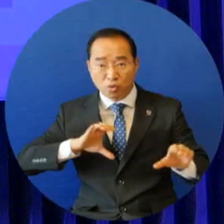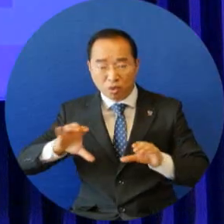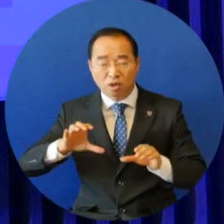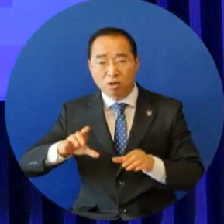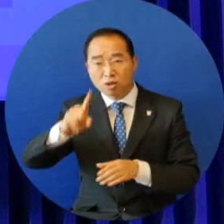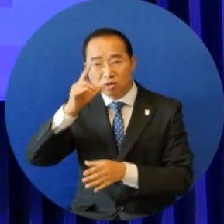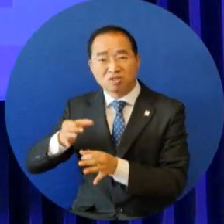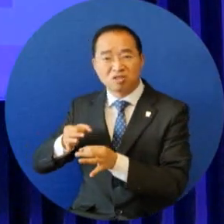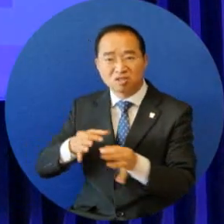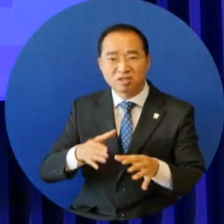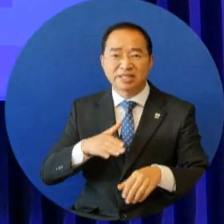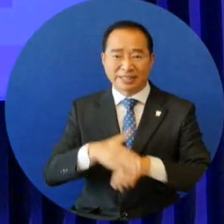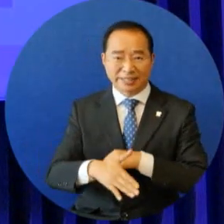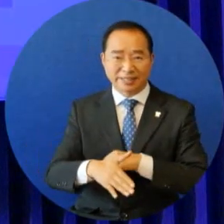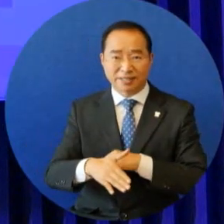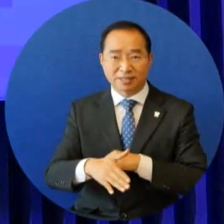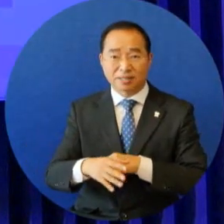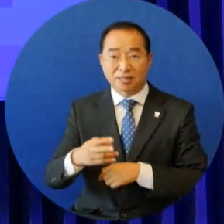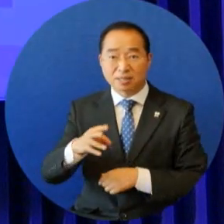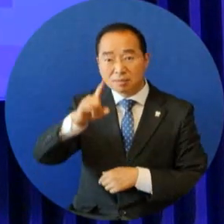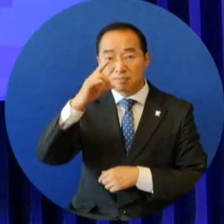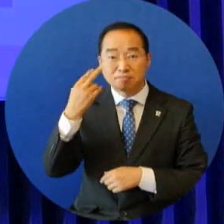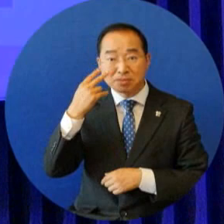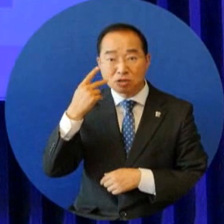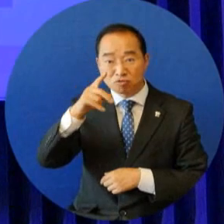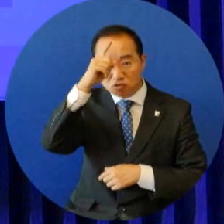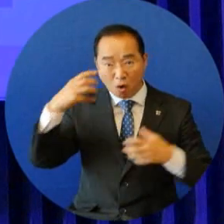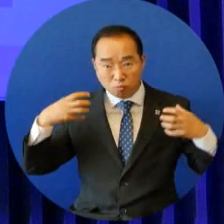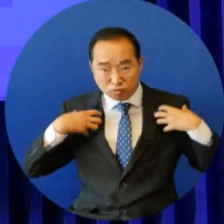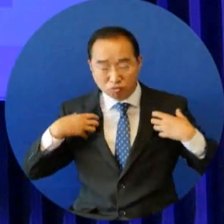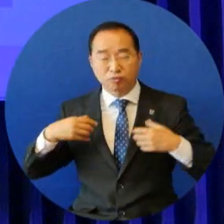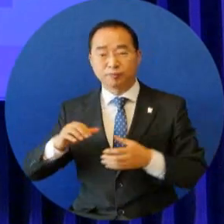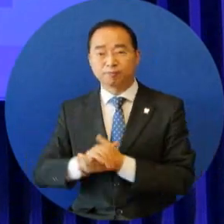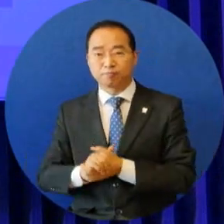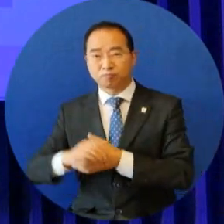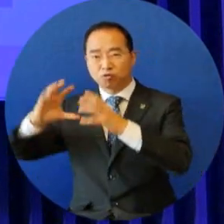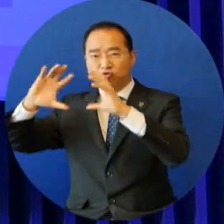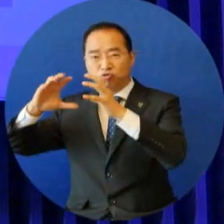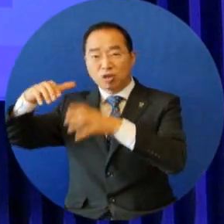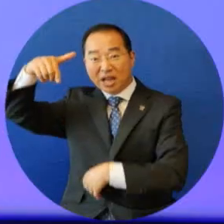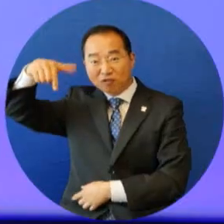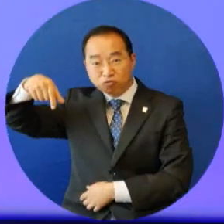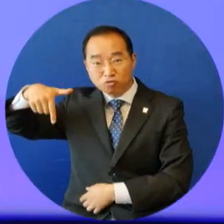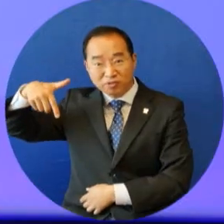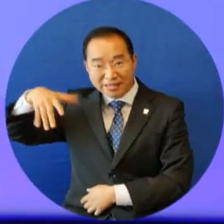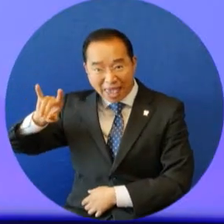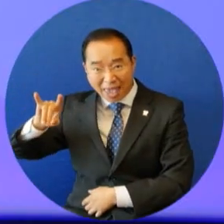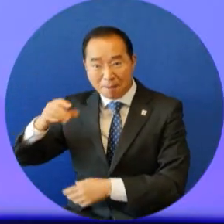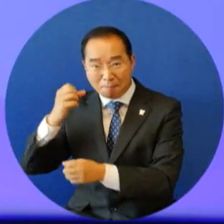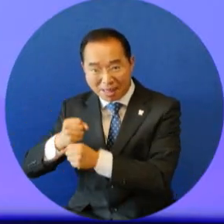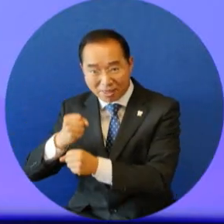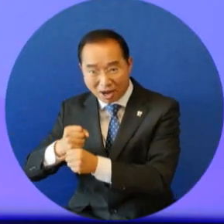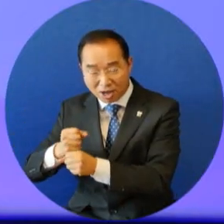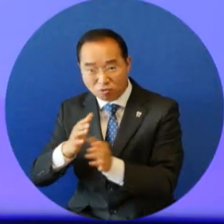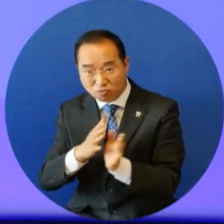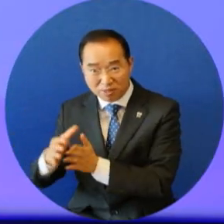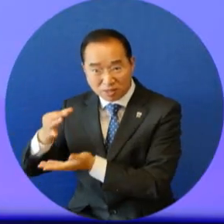미국 정부가 통화 주도권을 갖고 국채를 발행해서 마련한